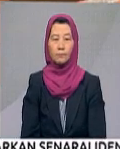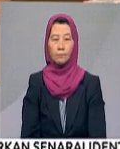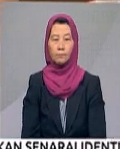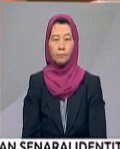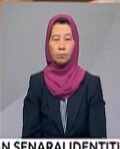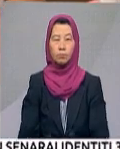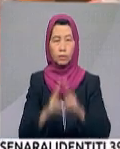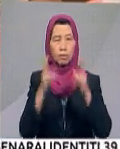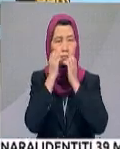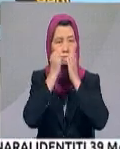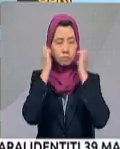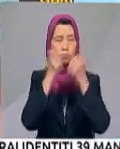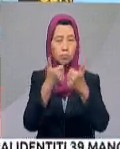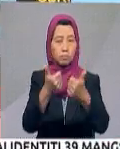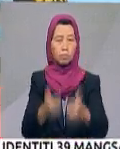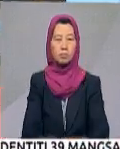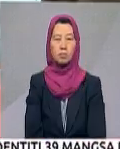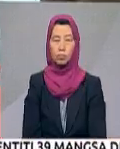Sangat canggih.